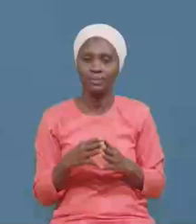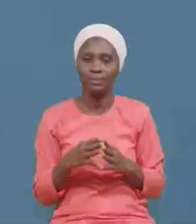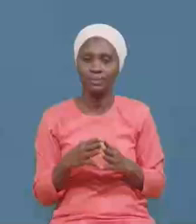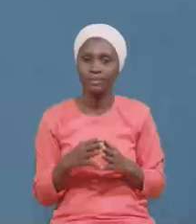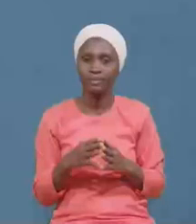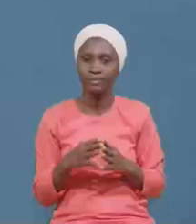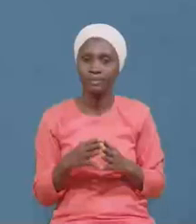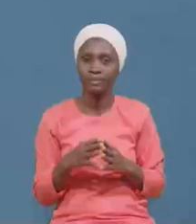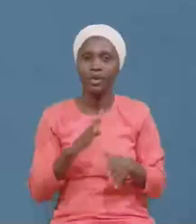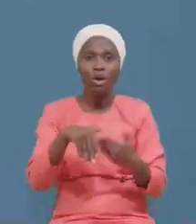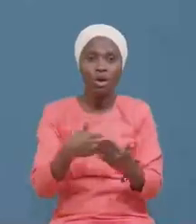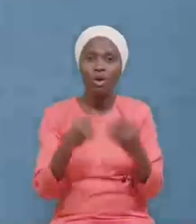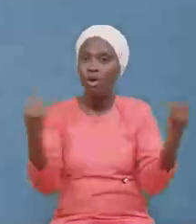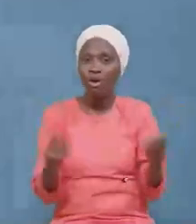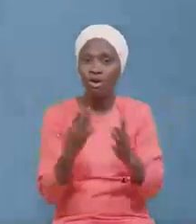Tous les pécheurs dans le monde.